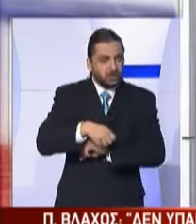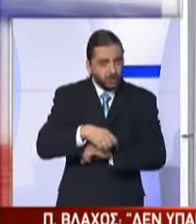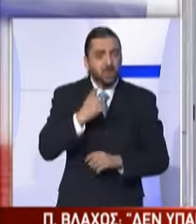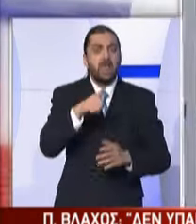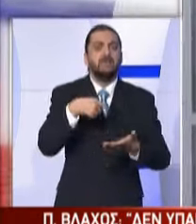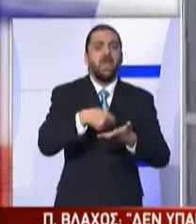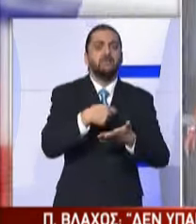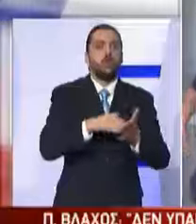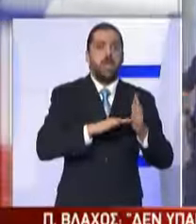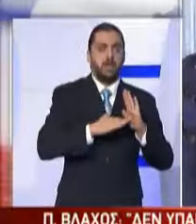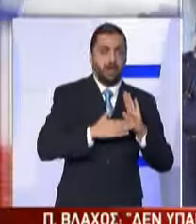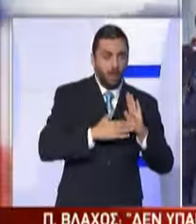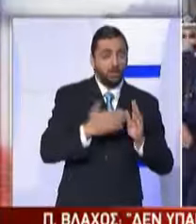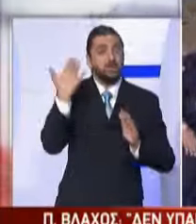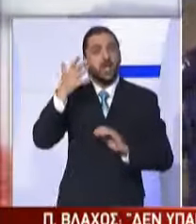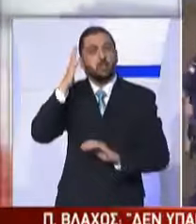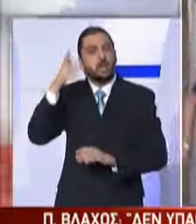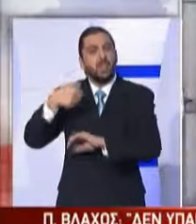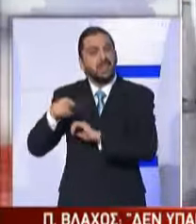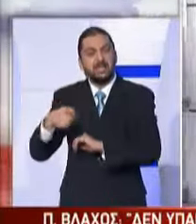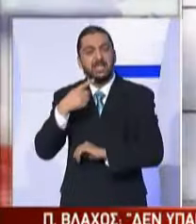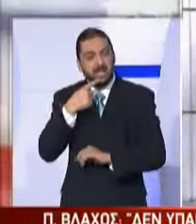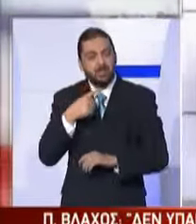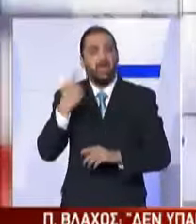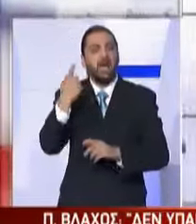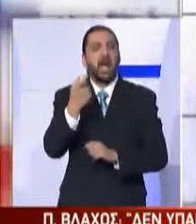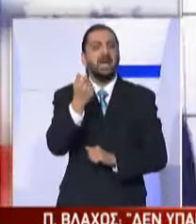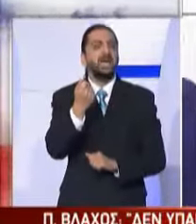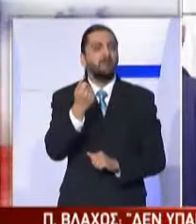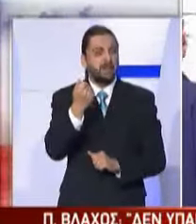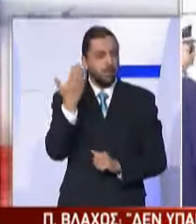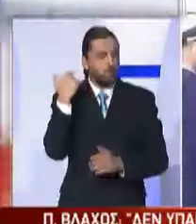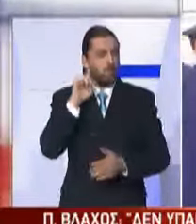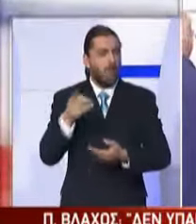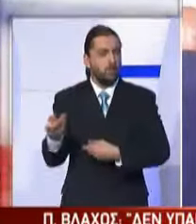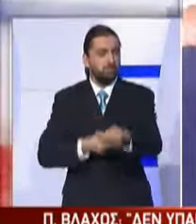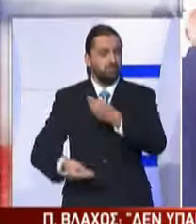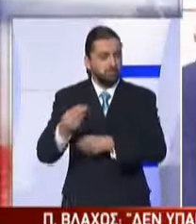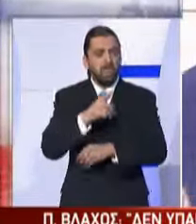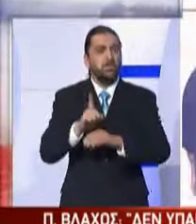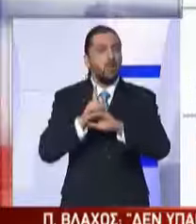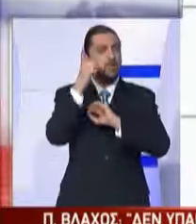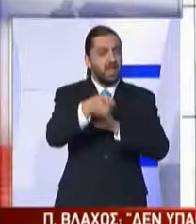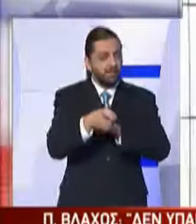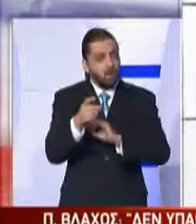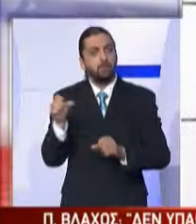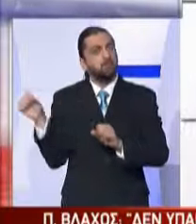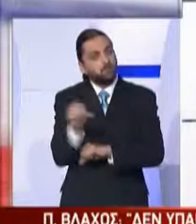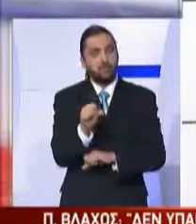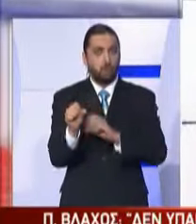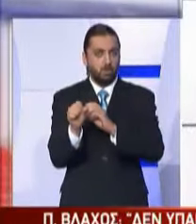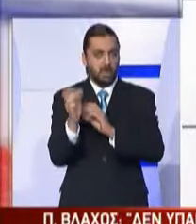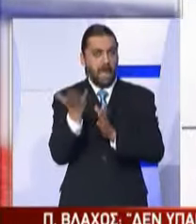τον ισχυρισμό της υπεράσπισης του Άκη Τσοχατζόπουλου ότι μέρος των χρημάτων που διακινήθηκαν παράνομα στην υπόθεση των Τόρμη 1